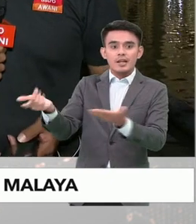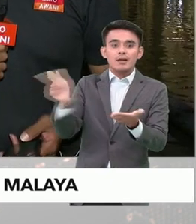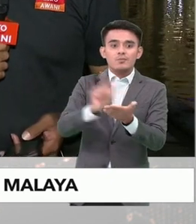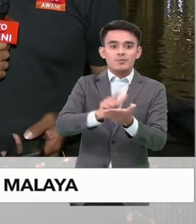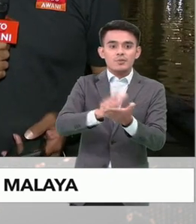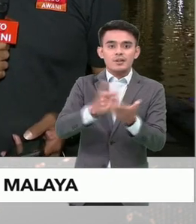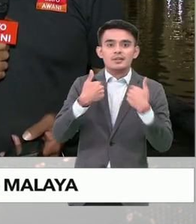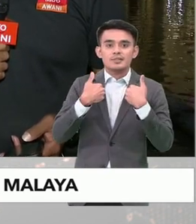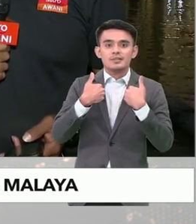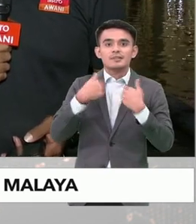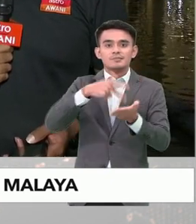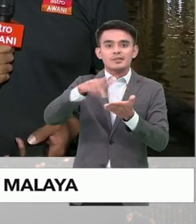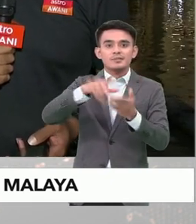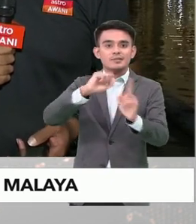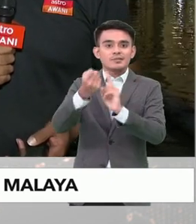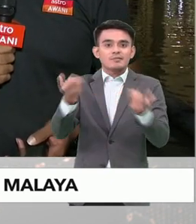Faris